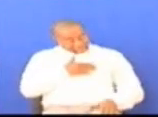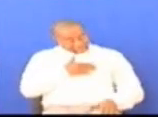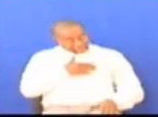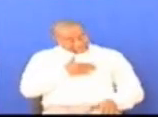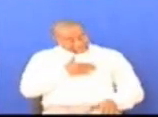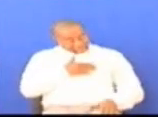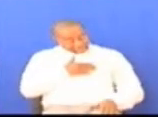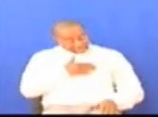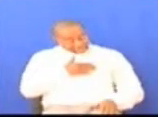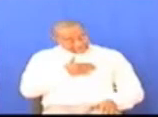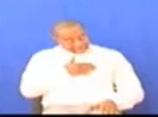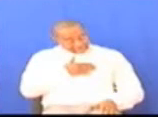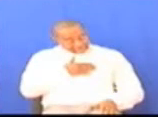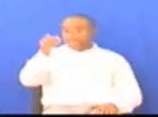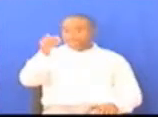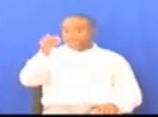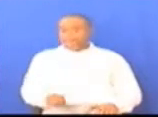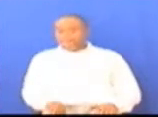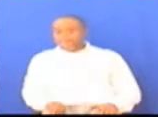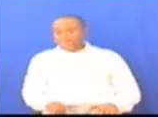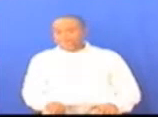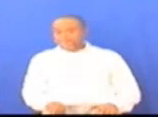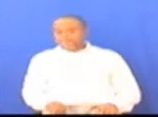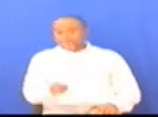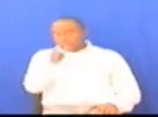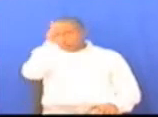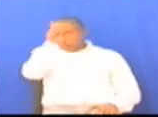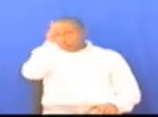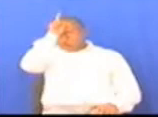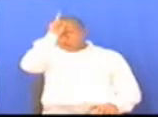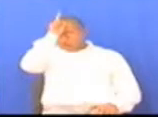taarifa mzungumzaji. Profesa Lipumba,